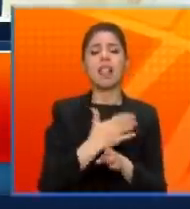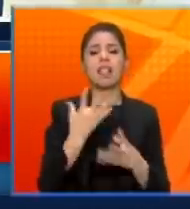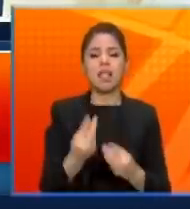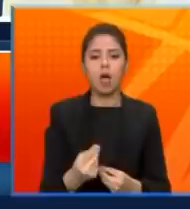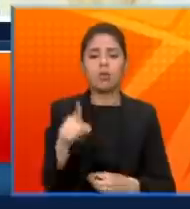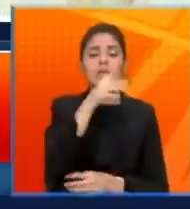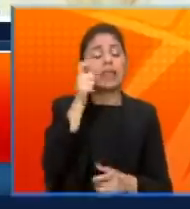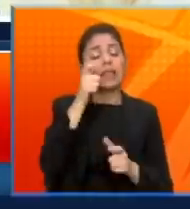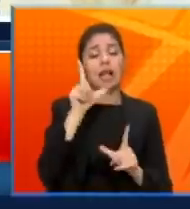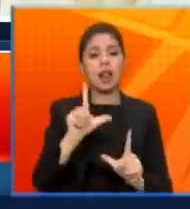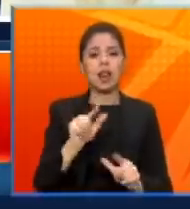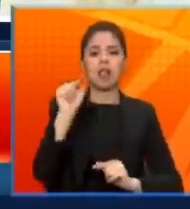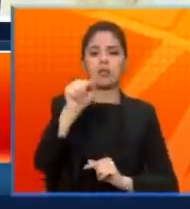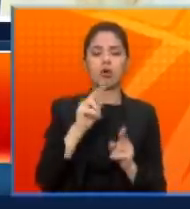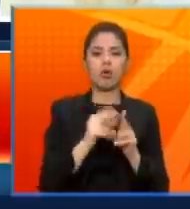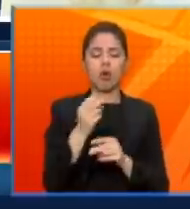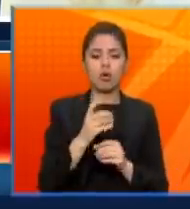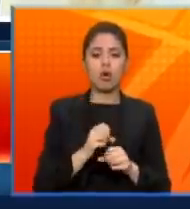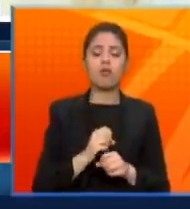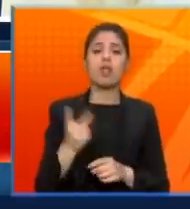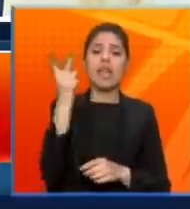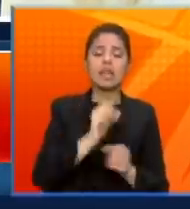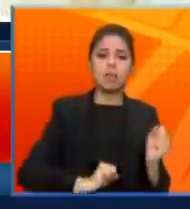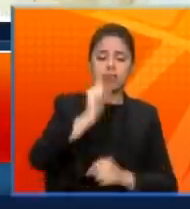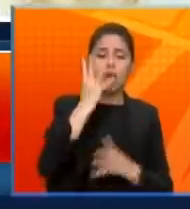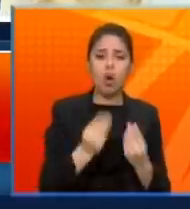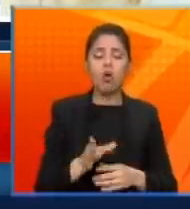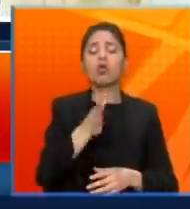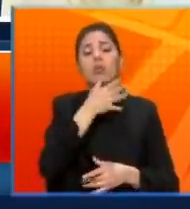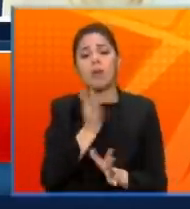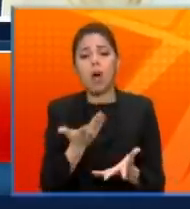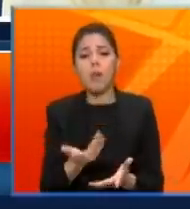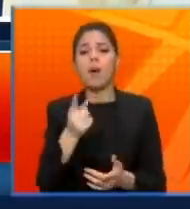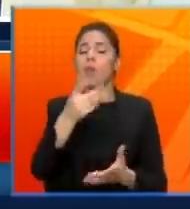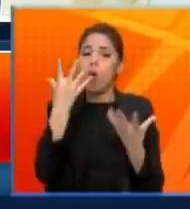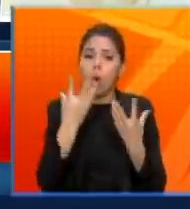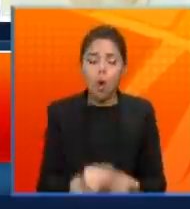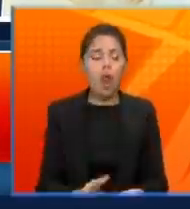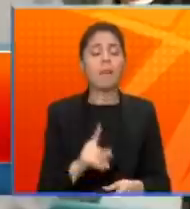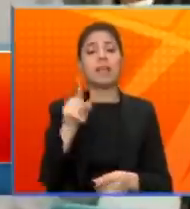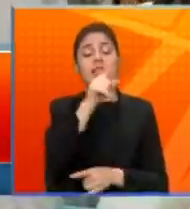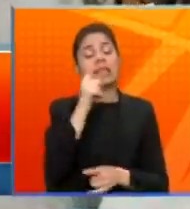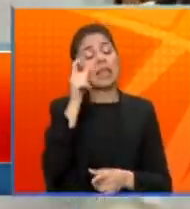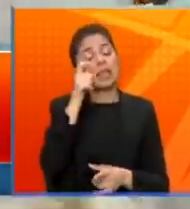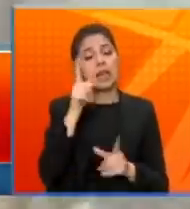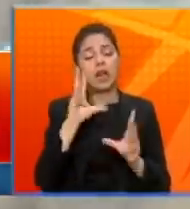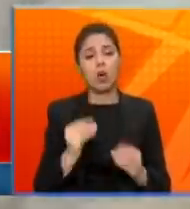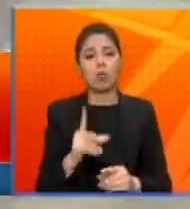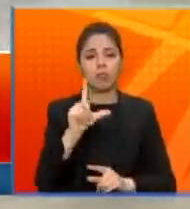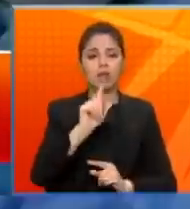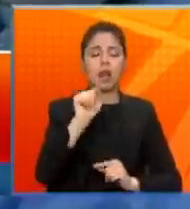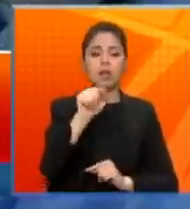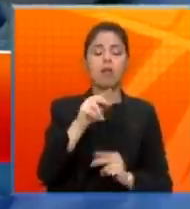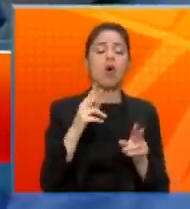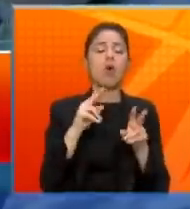Bu virüsün ikinci bir atak yapıp yapmadığını henüz bilmiyoruz. Fakat olası bir ihtimal olabilir. Bunu göz ardı edemeyiz. Uzmanlara göre